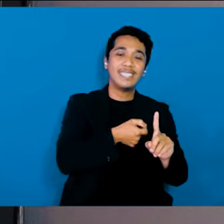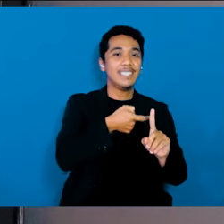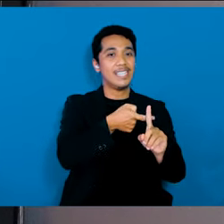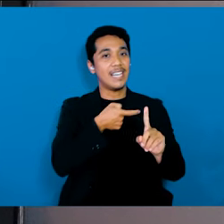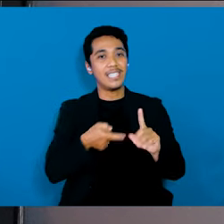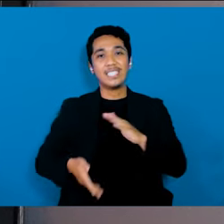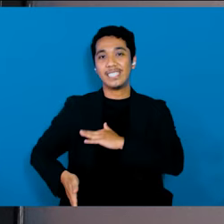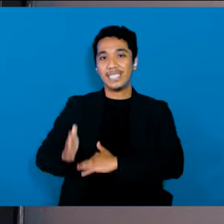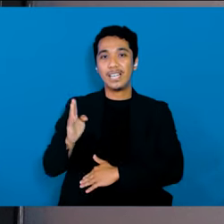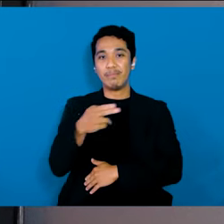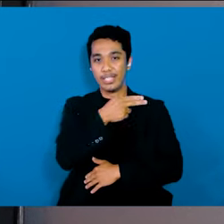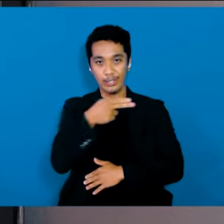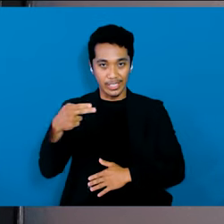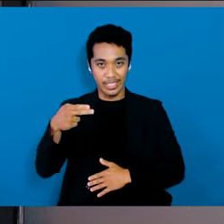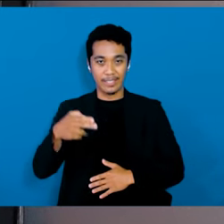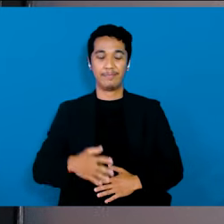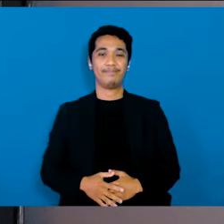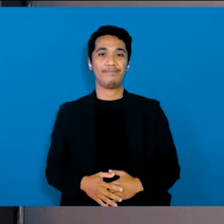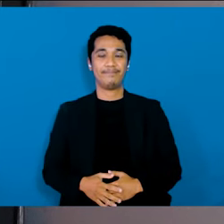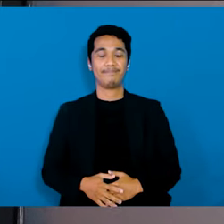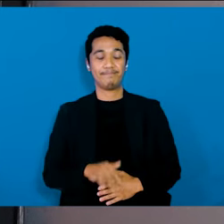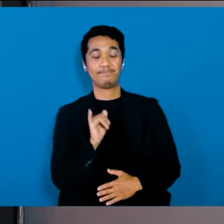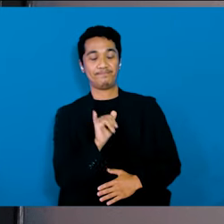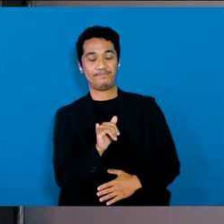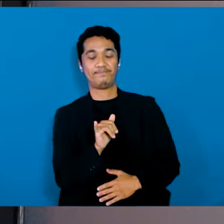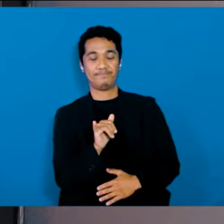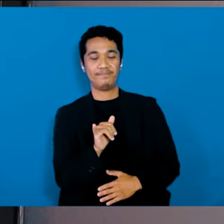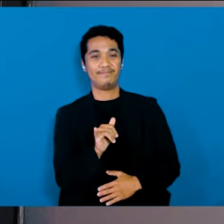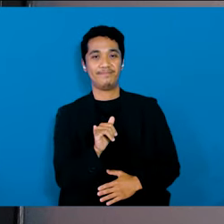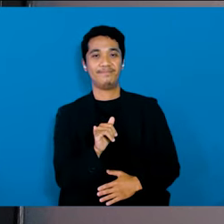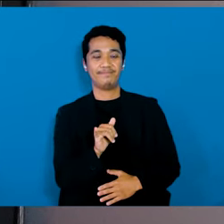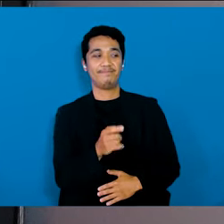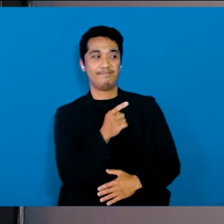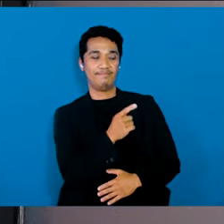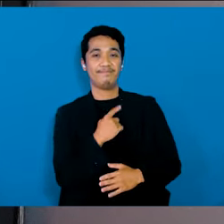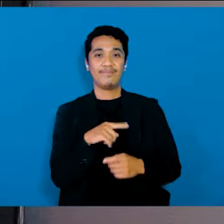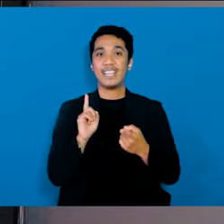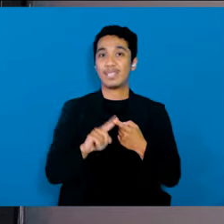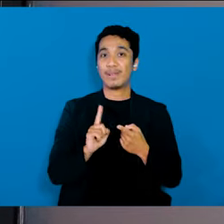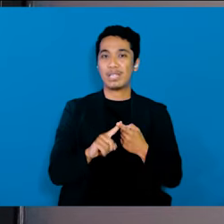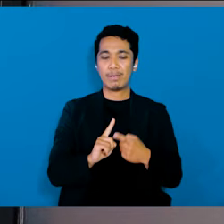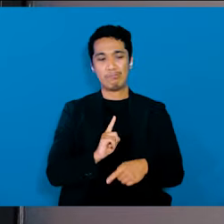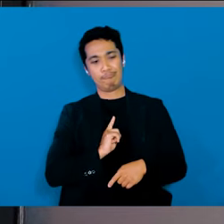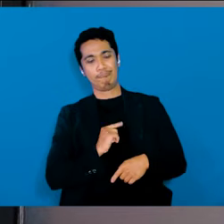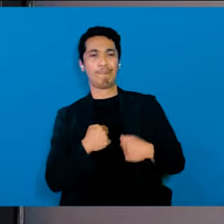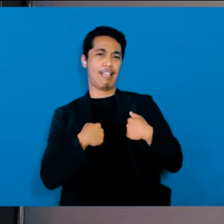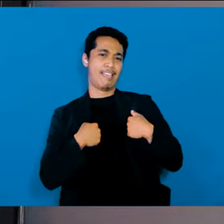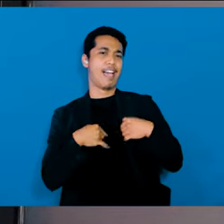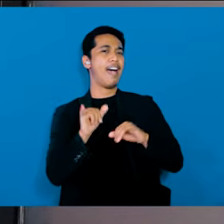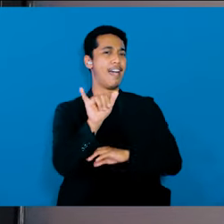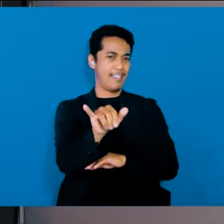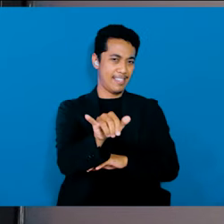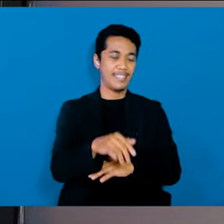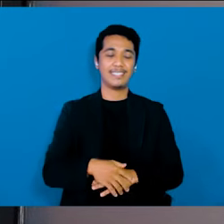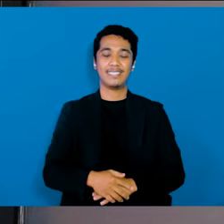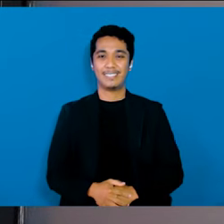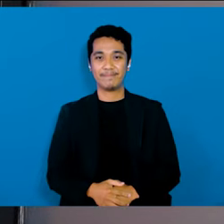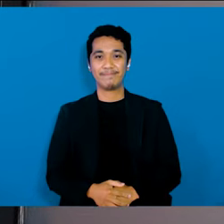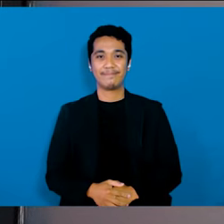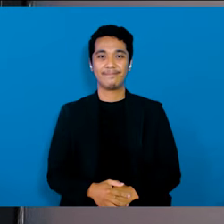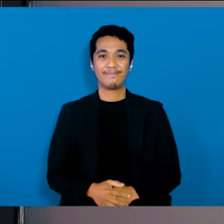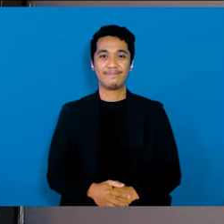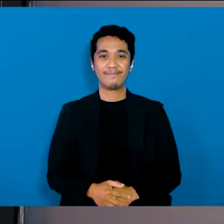dari Sigap Indonesia. Ya, jadi ini teman-teman kita sendiri sebenarnya ya.